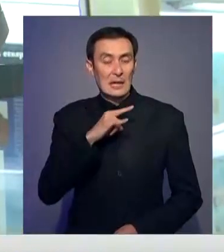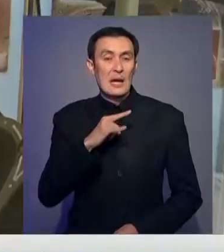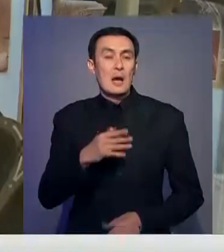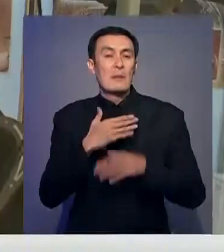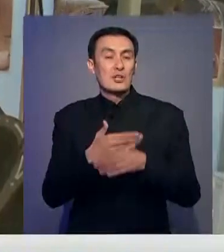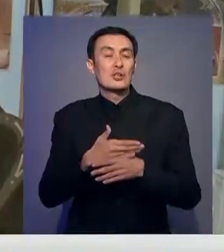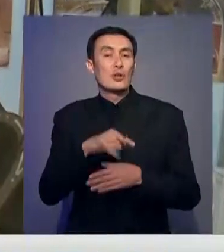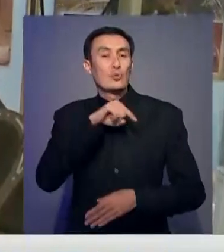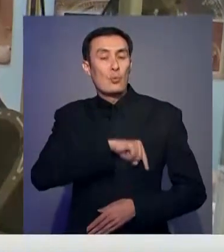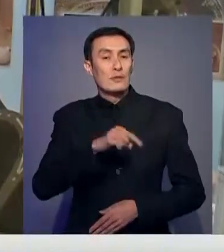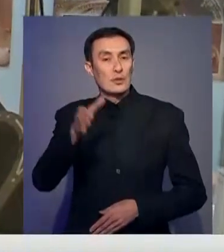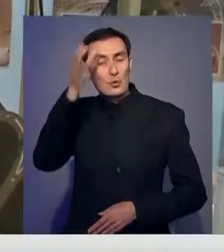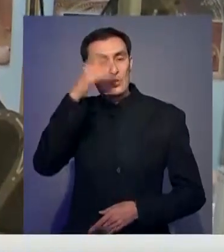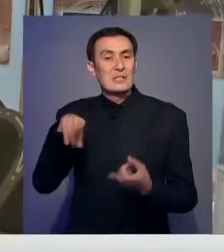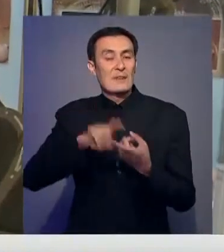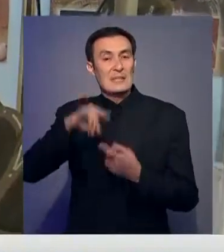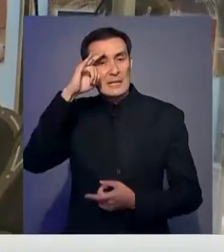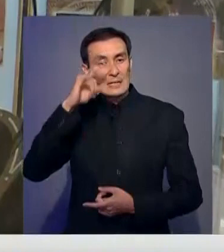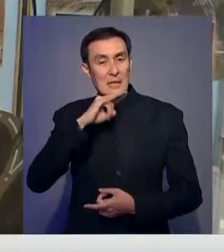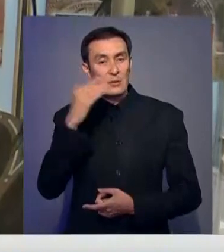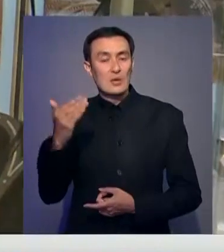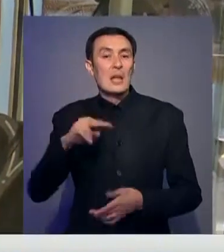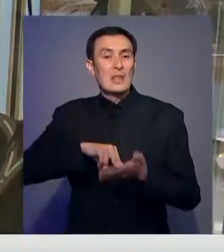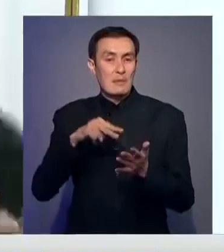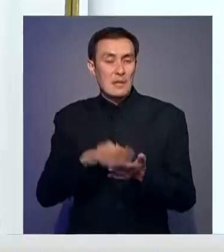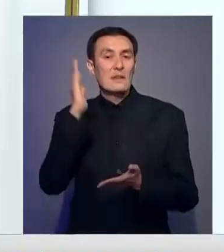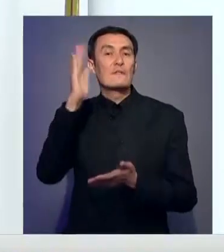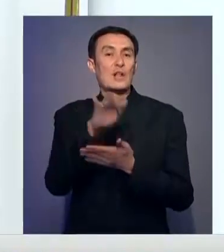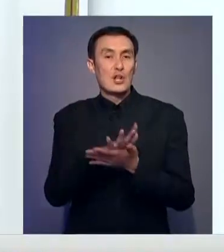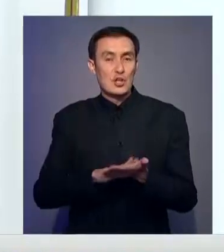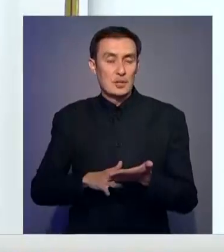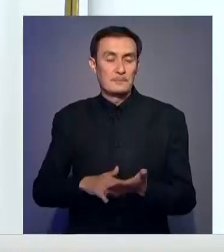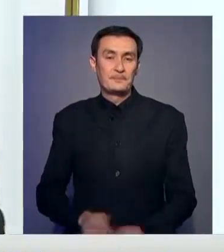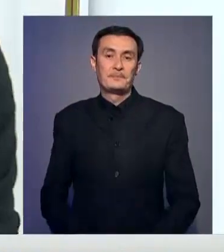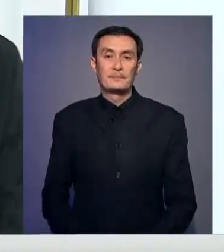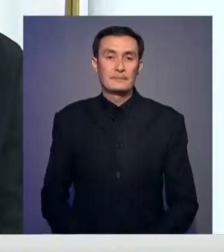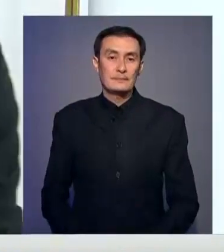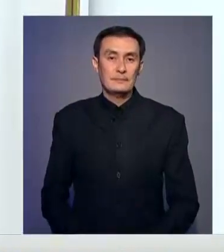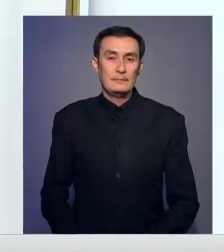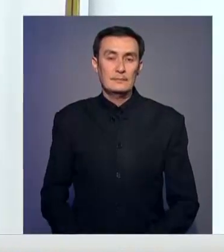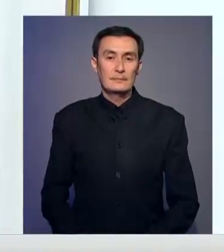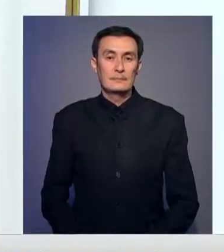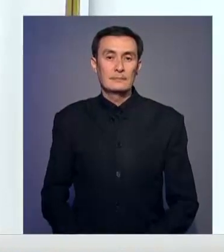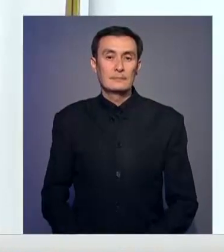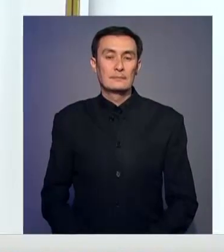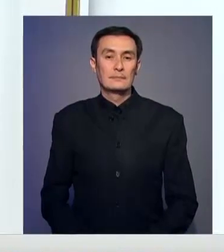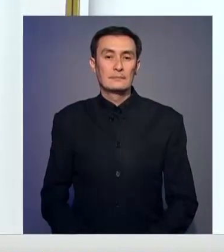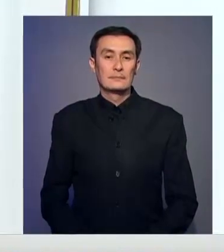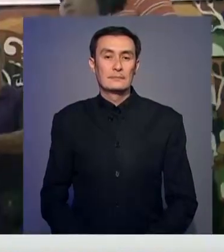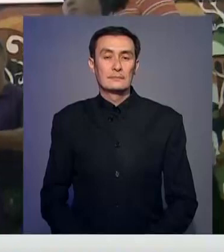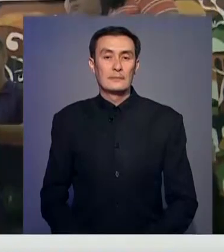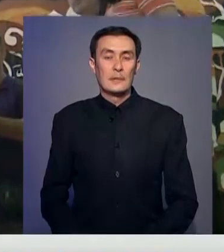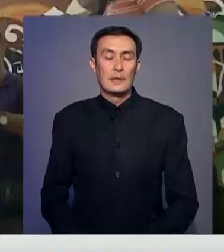Поддерживать духовные и научные связи с Казахстаном он намерен и в дальнейшем. Алибек Байшуленов, Канат Инсибаев, Айтмухамед